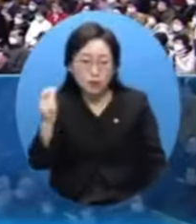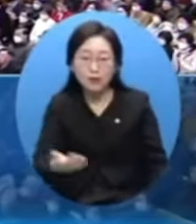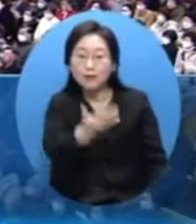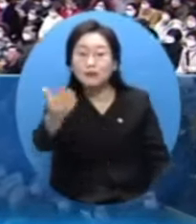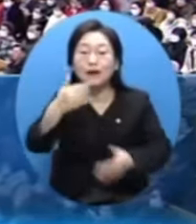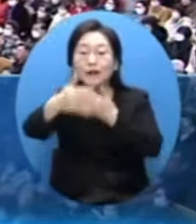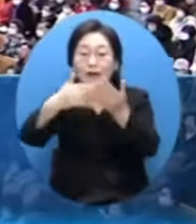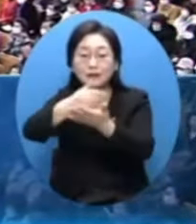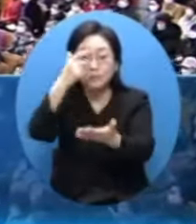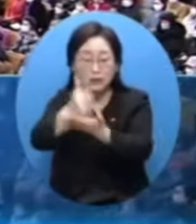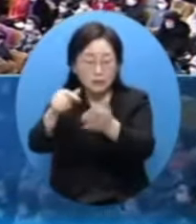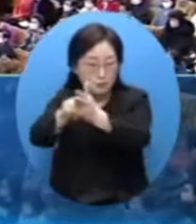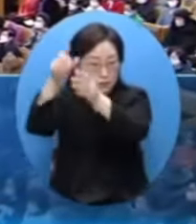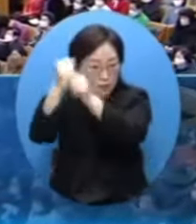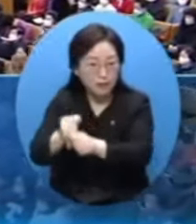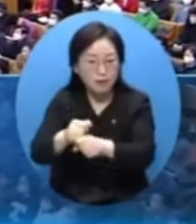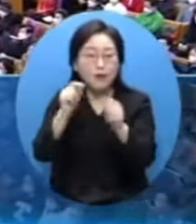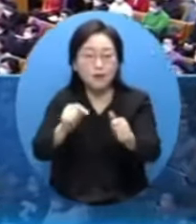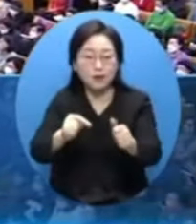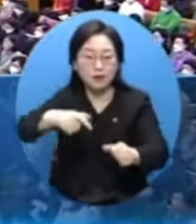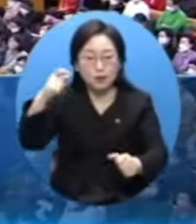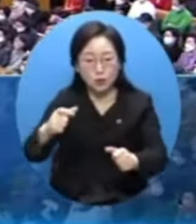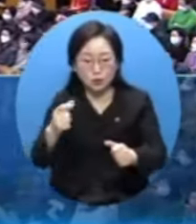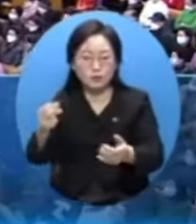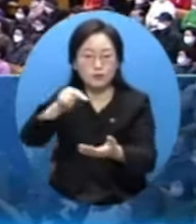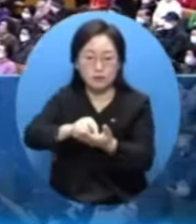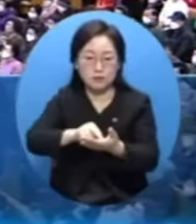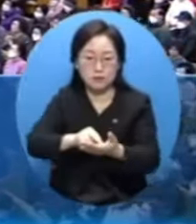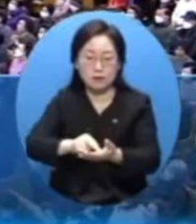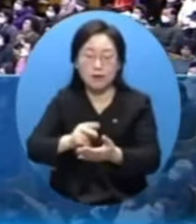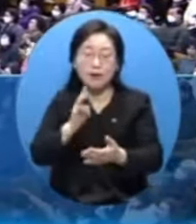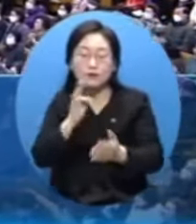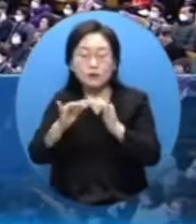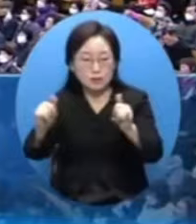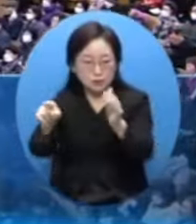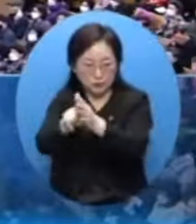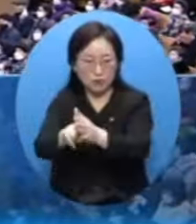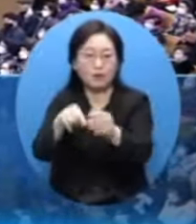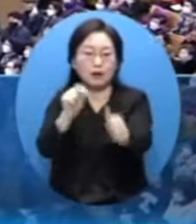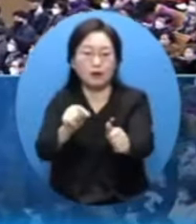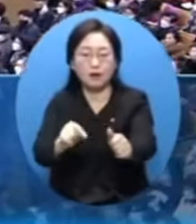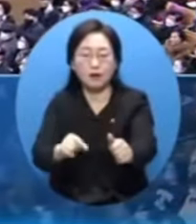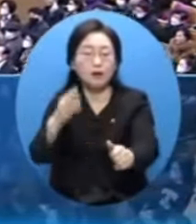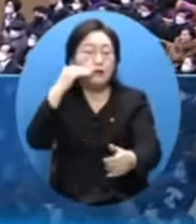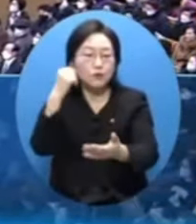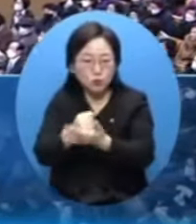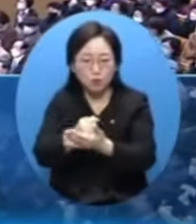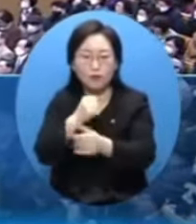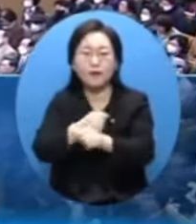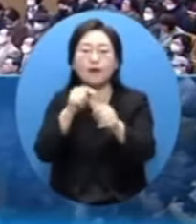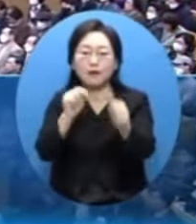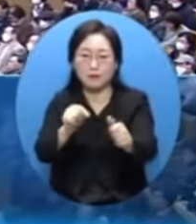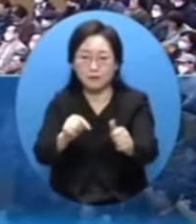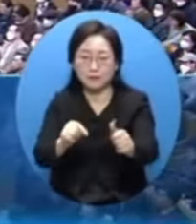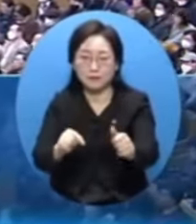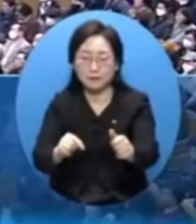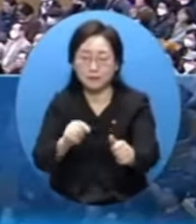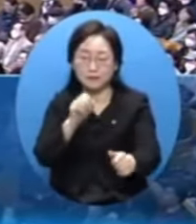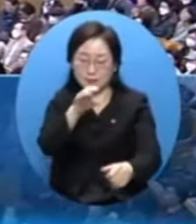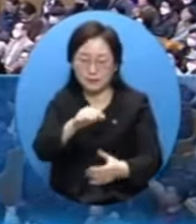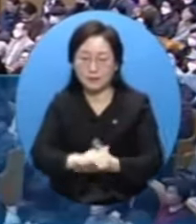하나님 야훼를 신뢰하라 그리하면 견고히 서리라. 그의 선자들을 신뢰하라 그리하면 형통하리라 하고 이와 같이